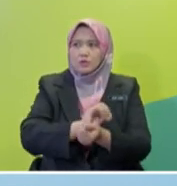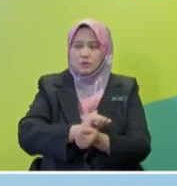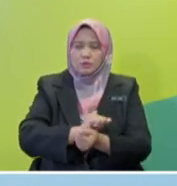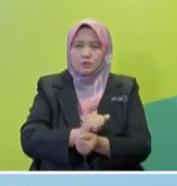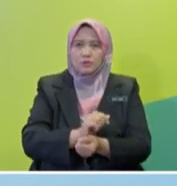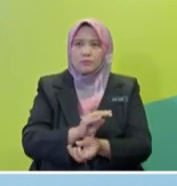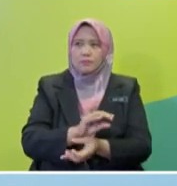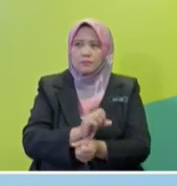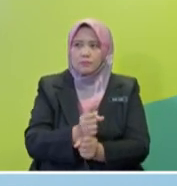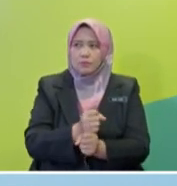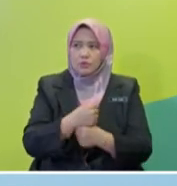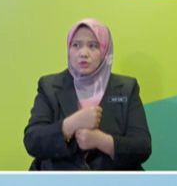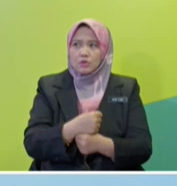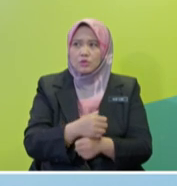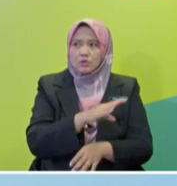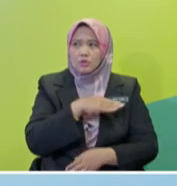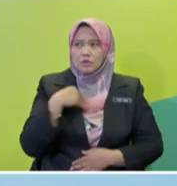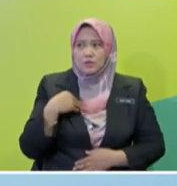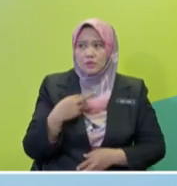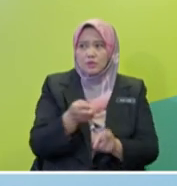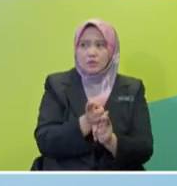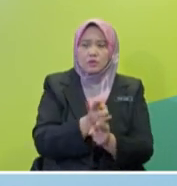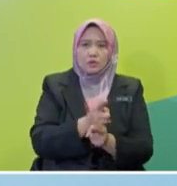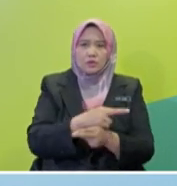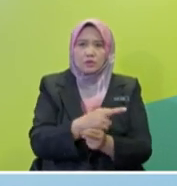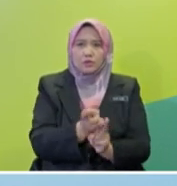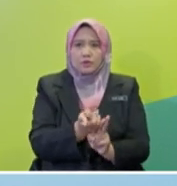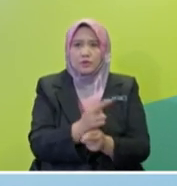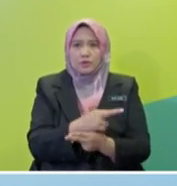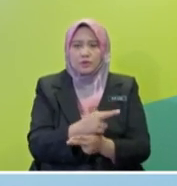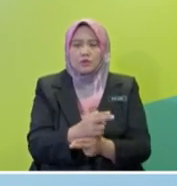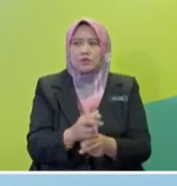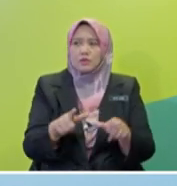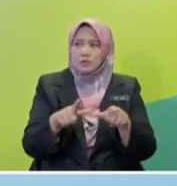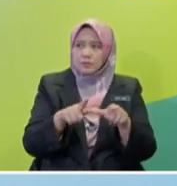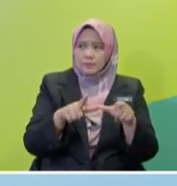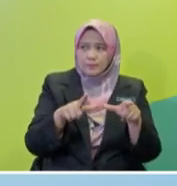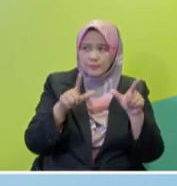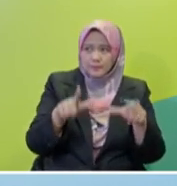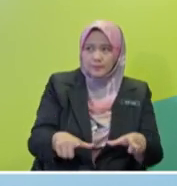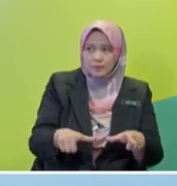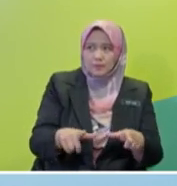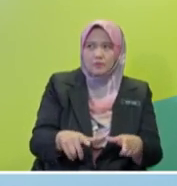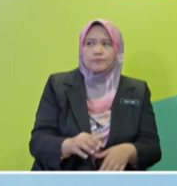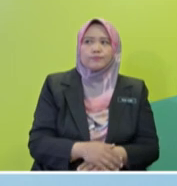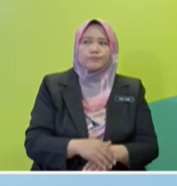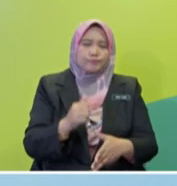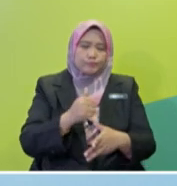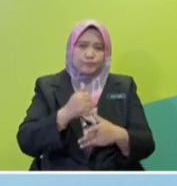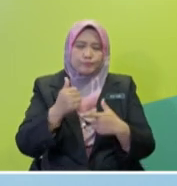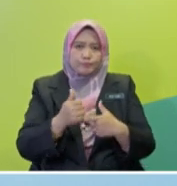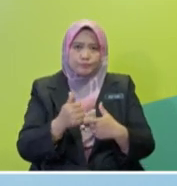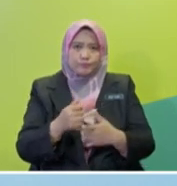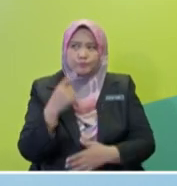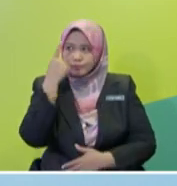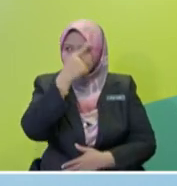paparan yang akan dibina supaya interaksi antar pengguna dengan laman sesama itu lebih mesra atau